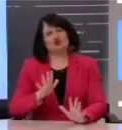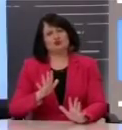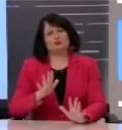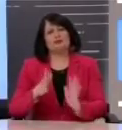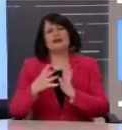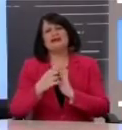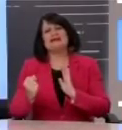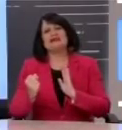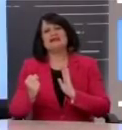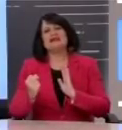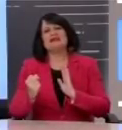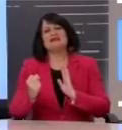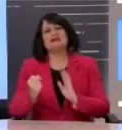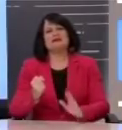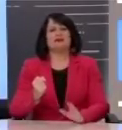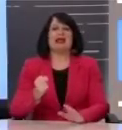εξαίρεσης σε ό,τι αφορά την ΕΑΒ,